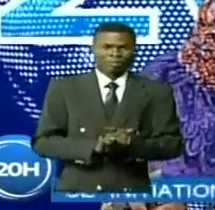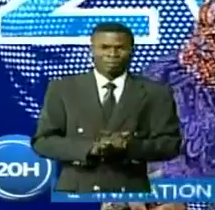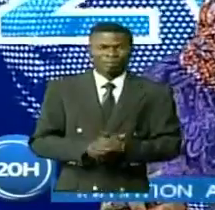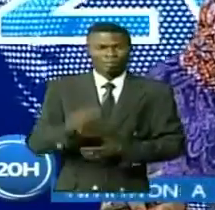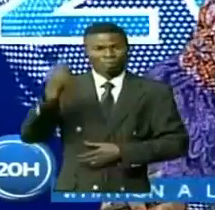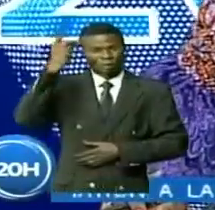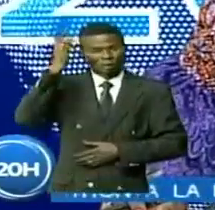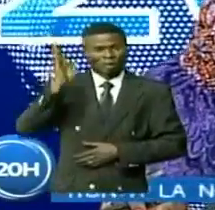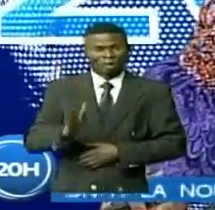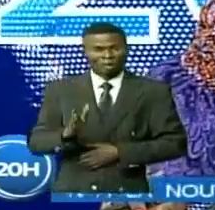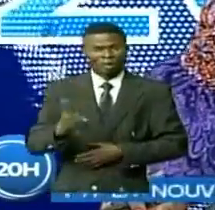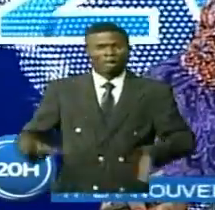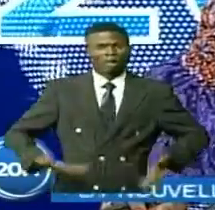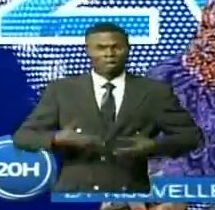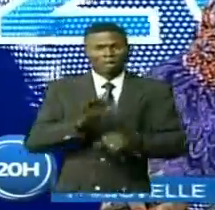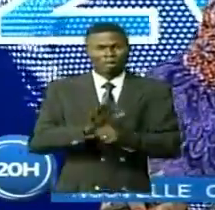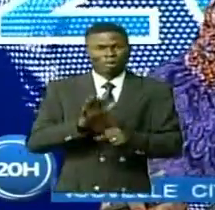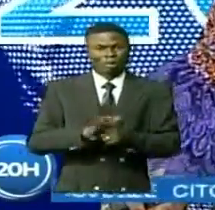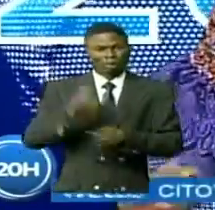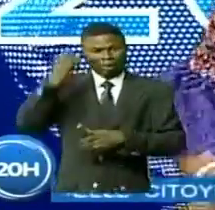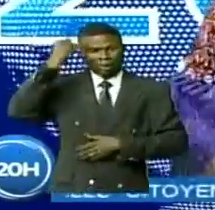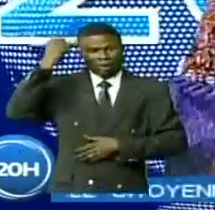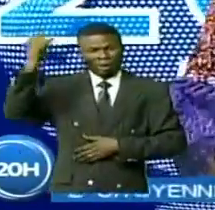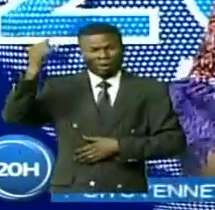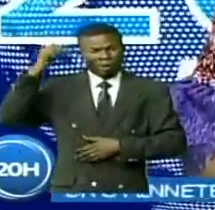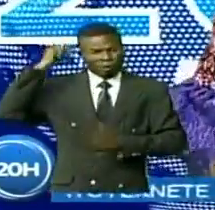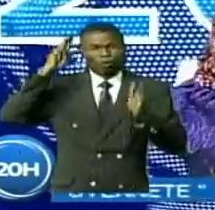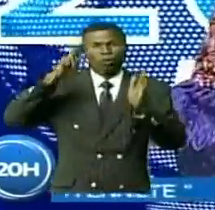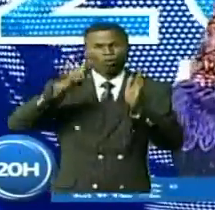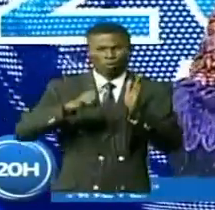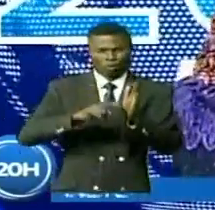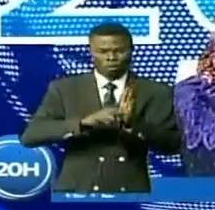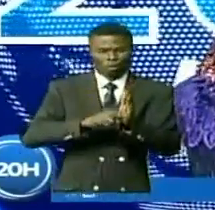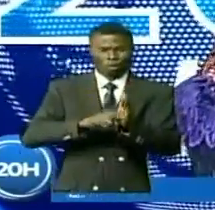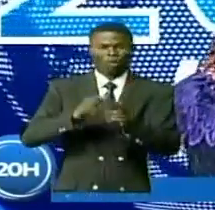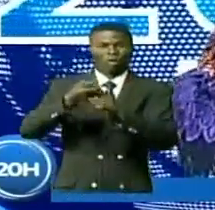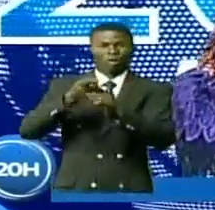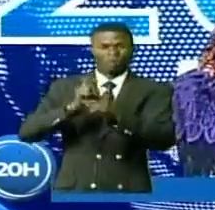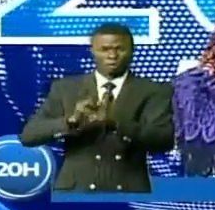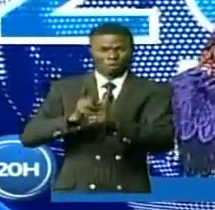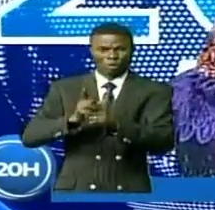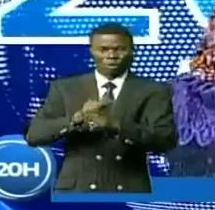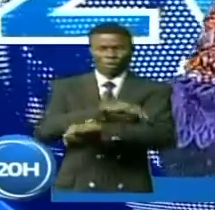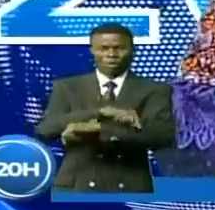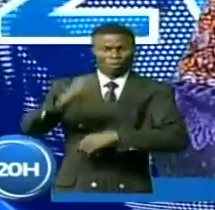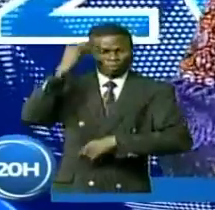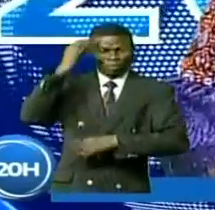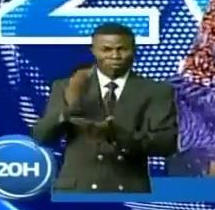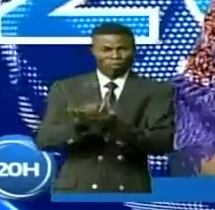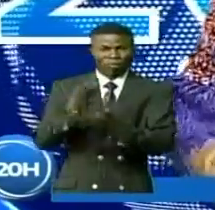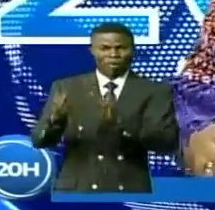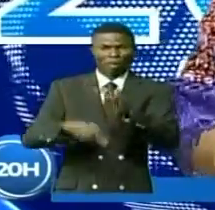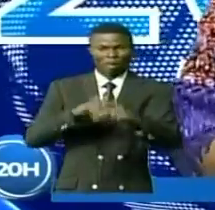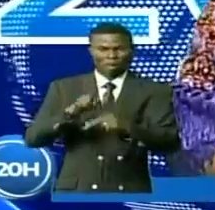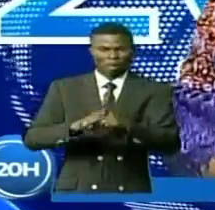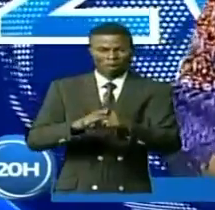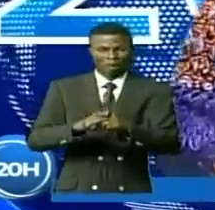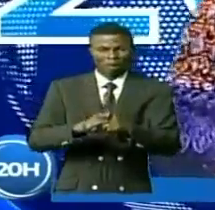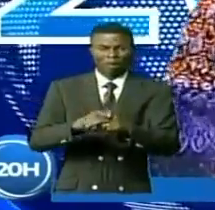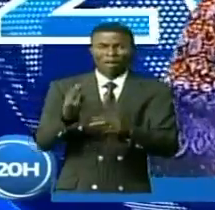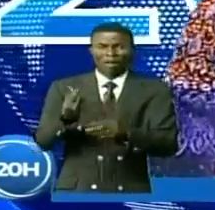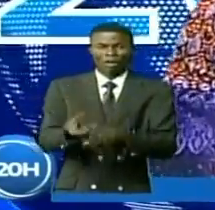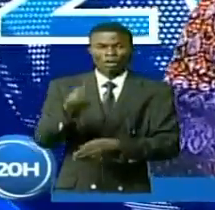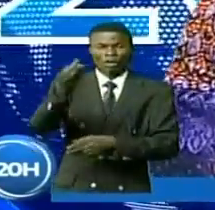Kinois saluent à juste titre l'initiative du gouvernement prise par le truchement du ministère de l'Économie nationale de subventionner